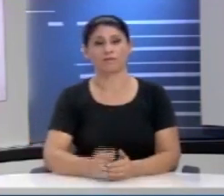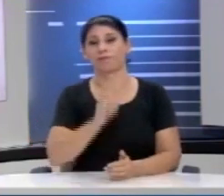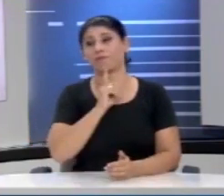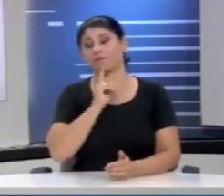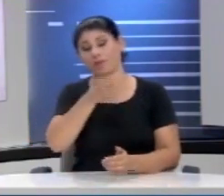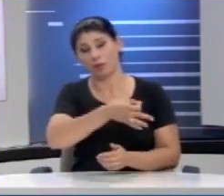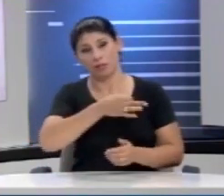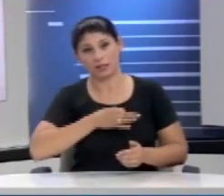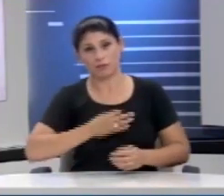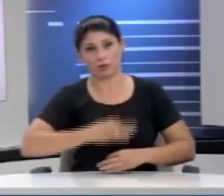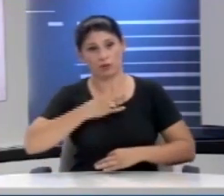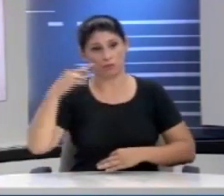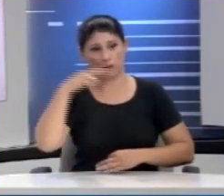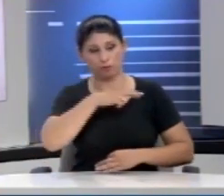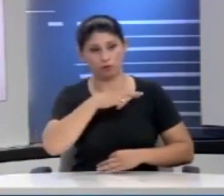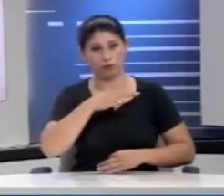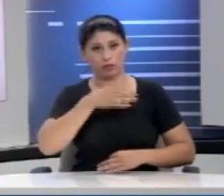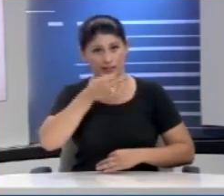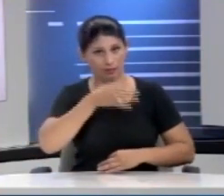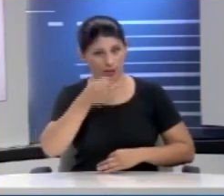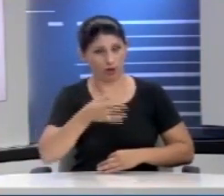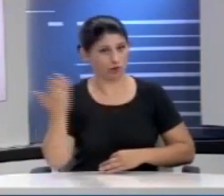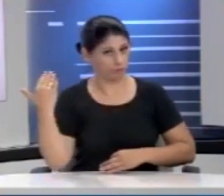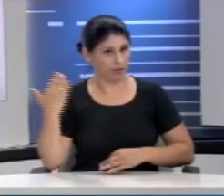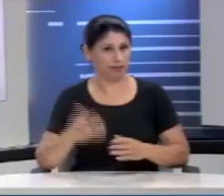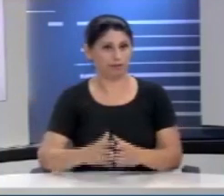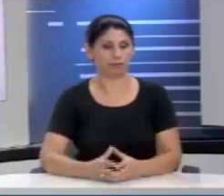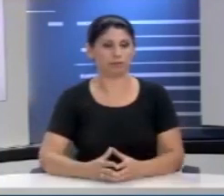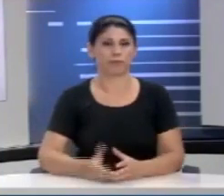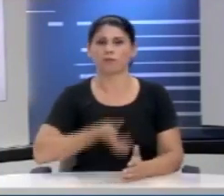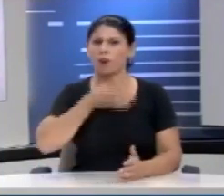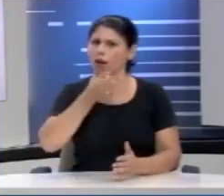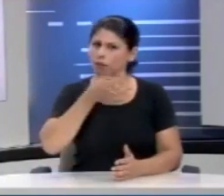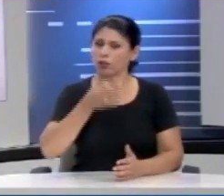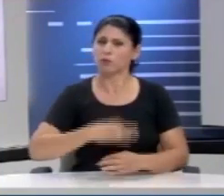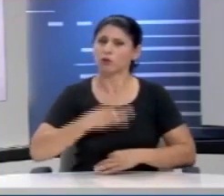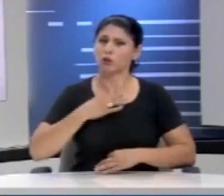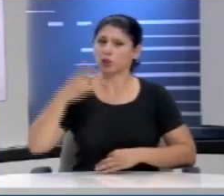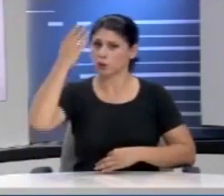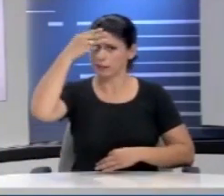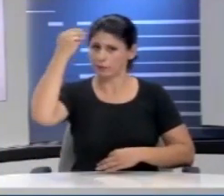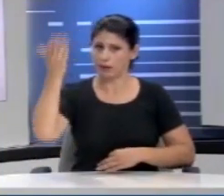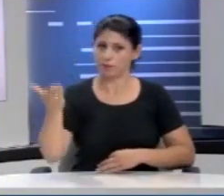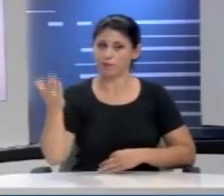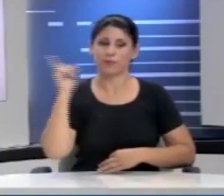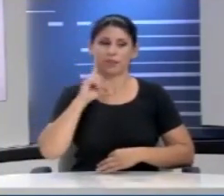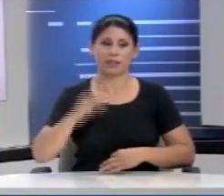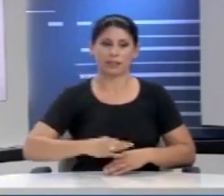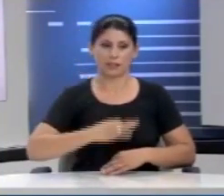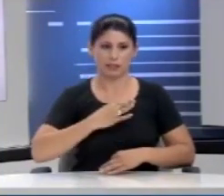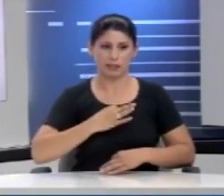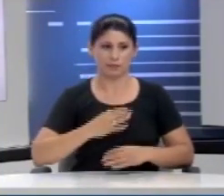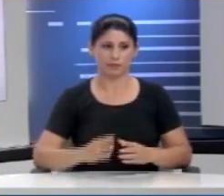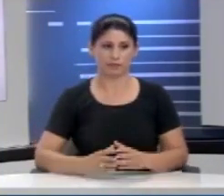όπως είπε ο κύριος Πρωθυπουργός στις δηλώσεις του πριν, αναφερόμενος στον κύριο Τσίπρα. Κυρίες και κύριοι,